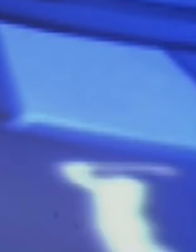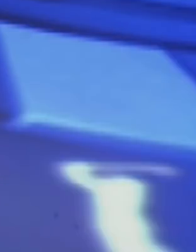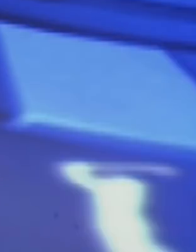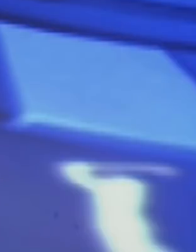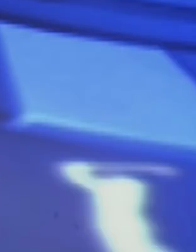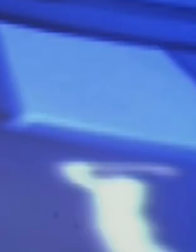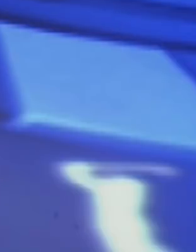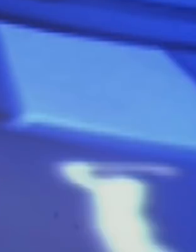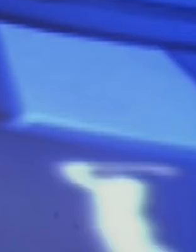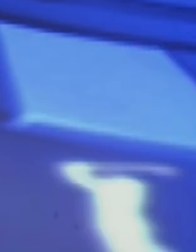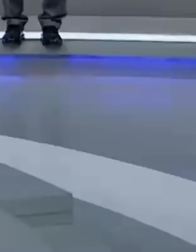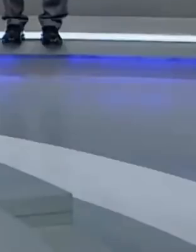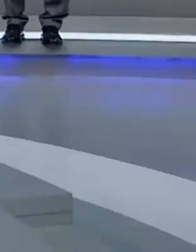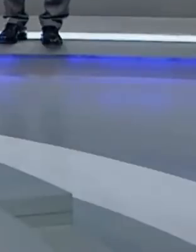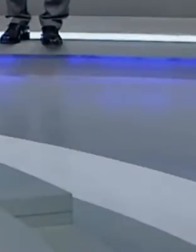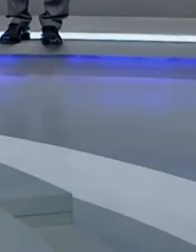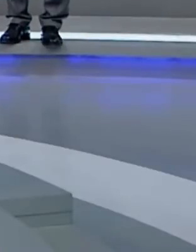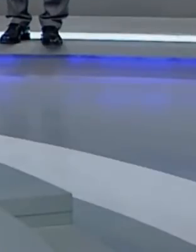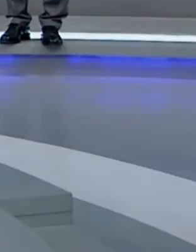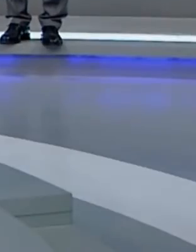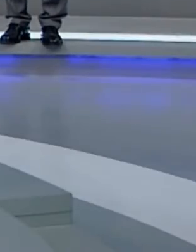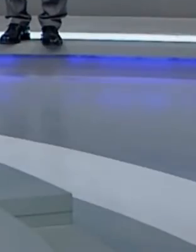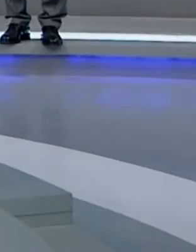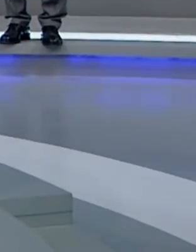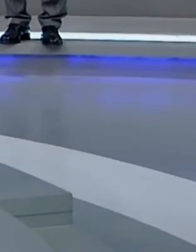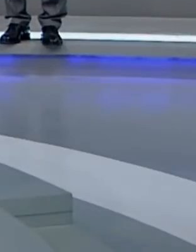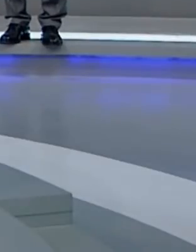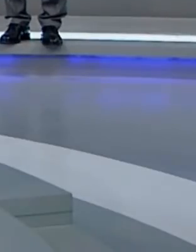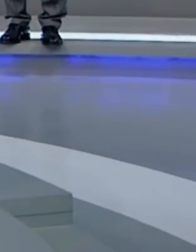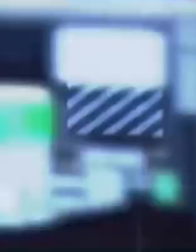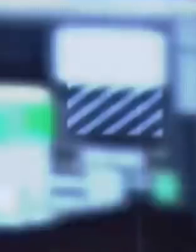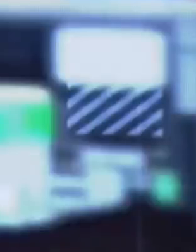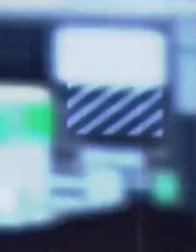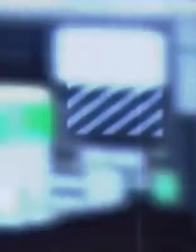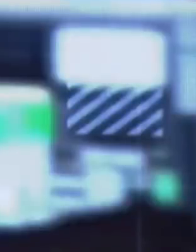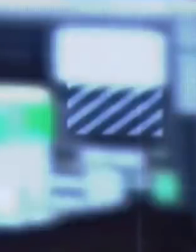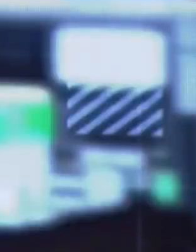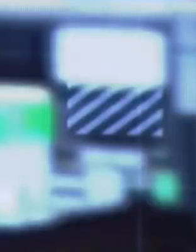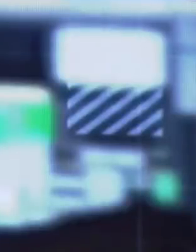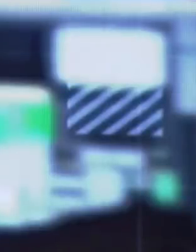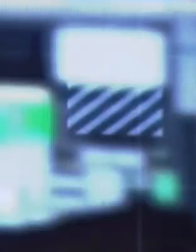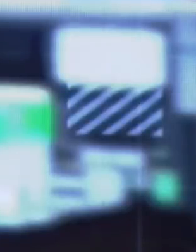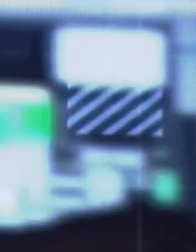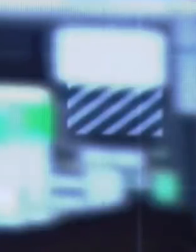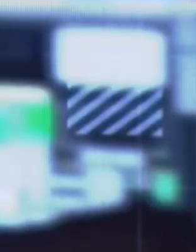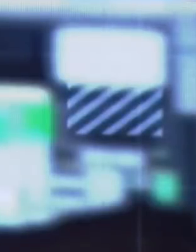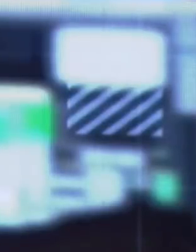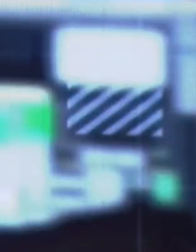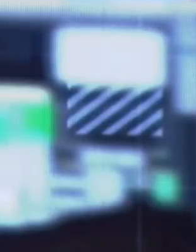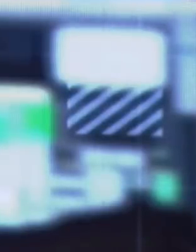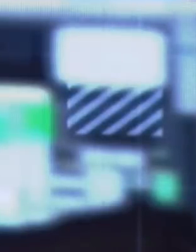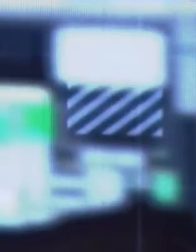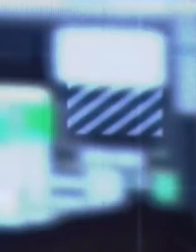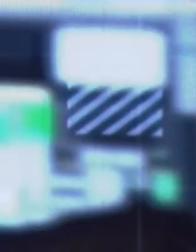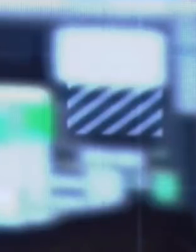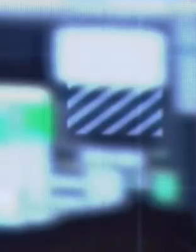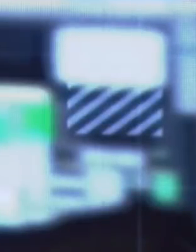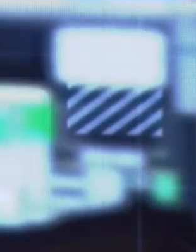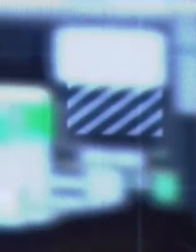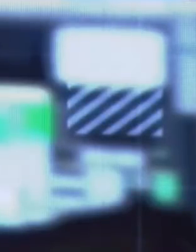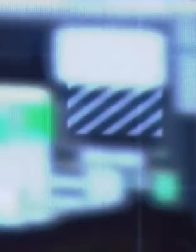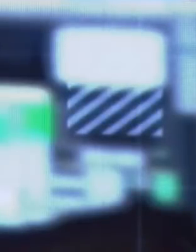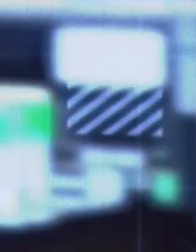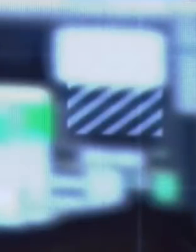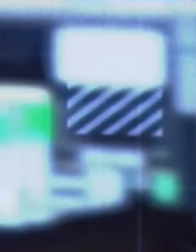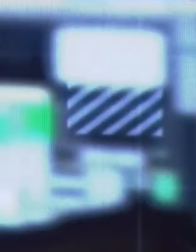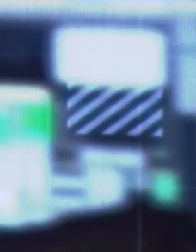үгээр өндөрлөж байна. Мегмон гаргийн спортын мэдээ сарвуулцгаа танилцууллаа. Баярлалаа, баярлалаа. Одоо үзэгч та бүхэнд ойрын өдрүүдийн цагаагарын мэдээг